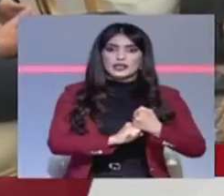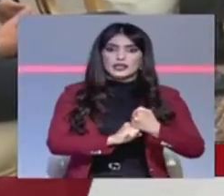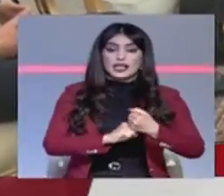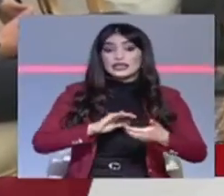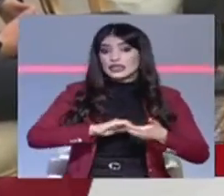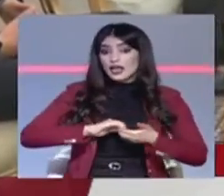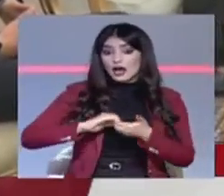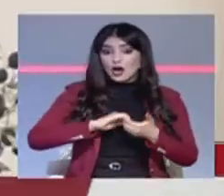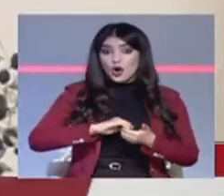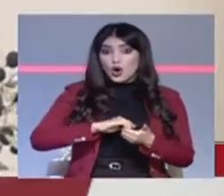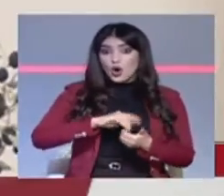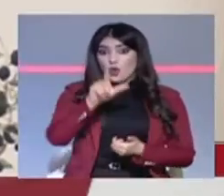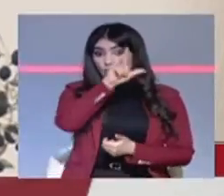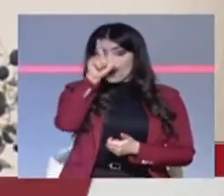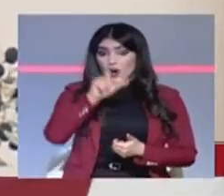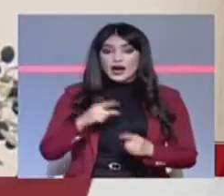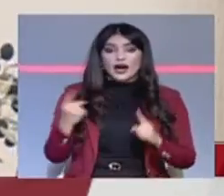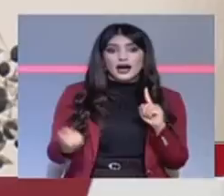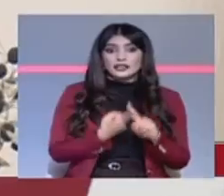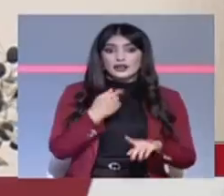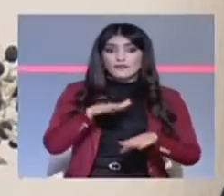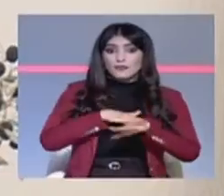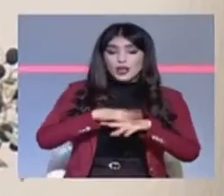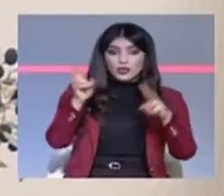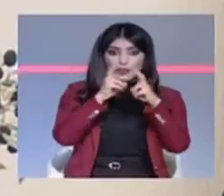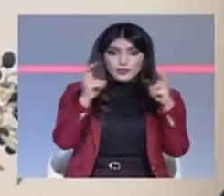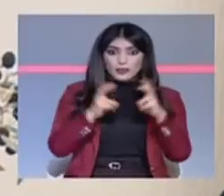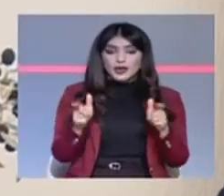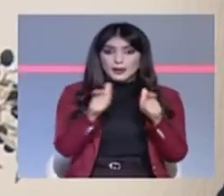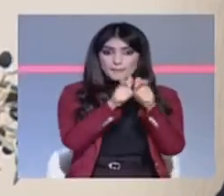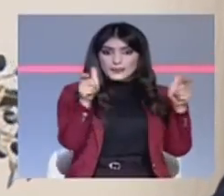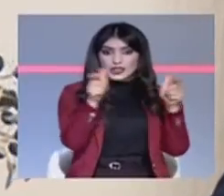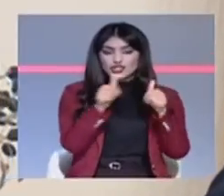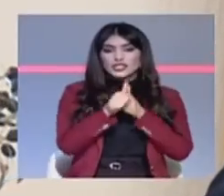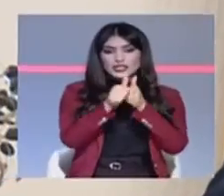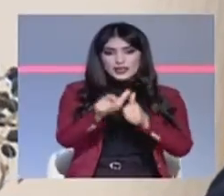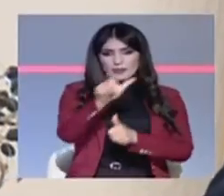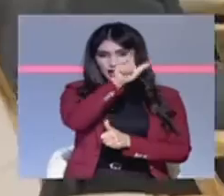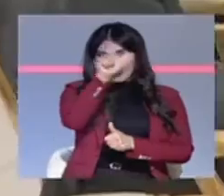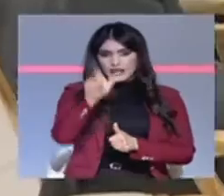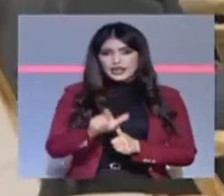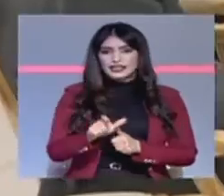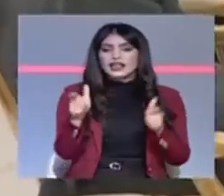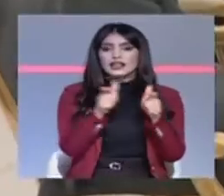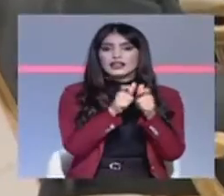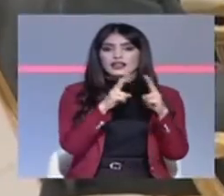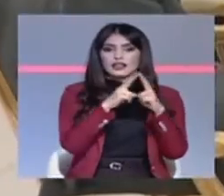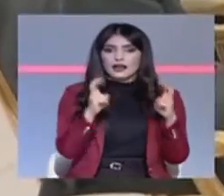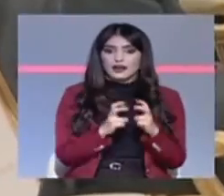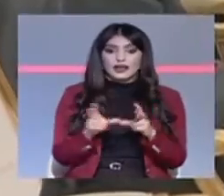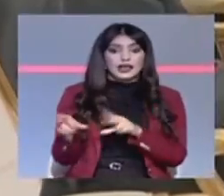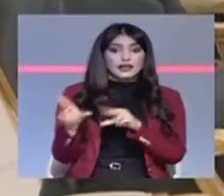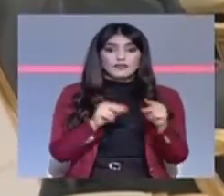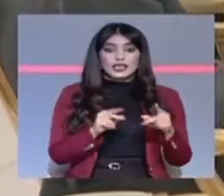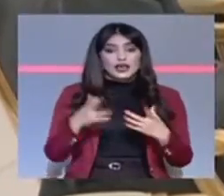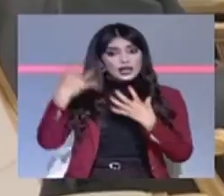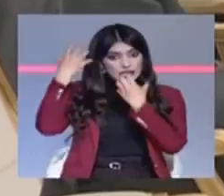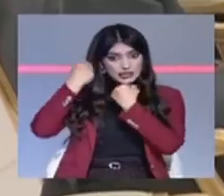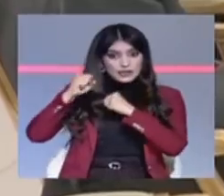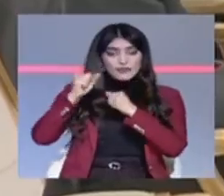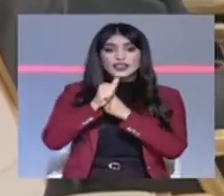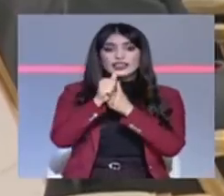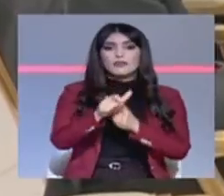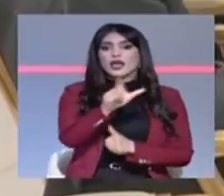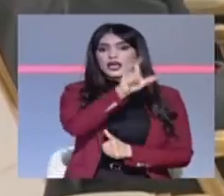البلدين خاصه في المجال التقى عبر شركه ان ذات الاختصاص من جهته افاد سفير ايطاليا بتونس